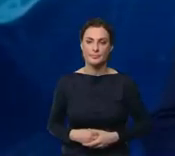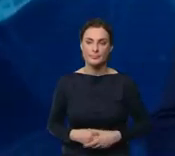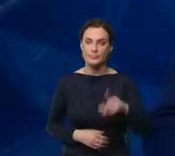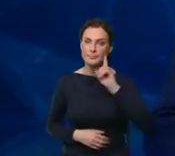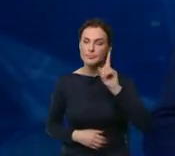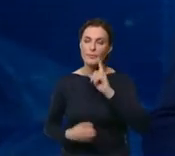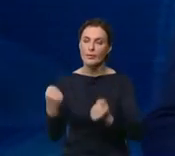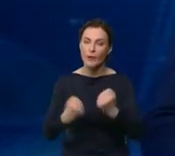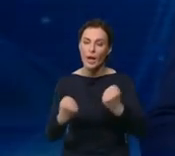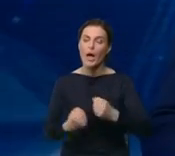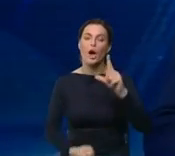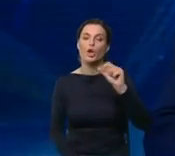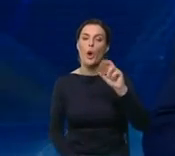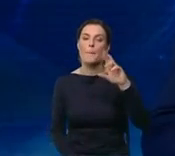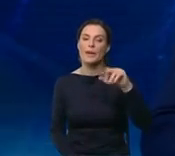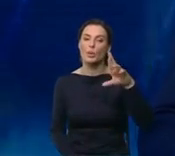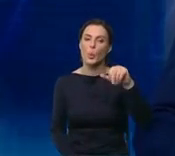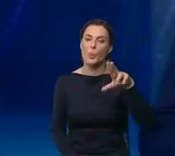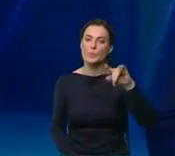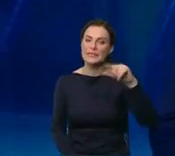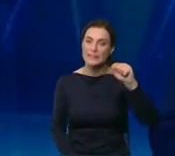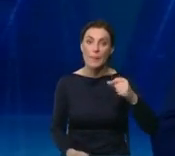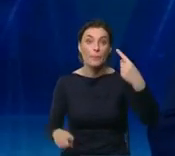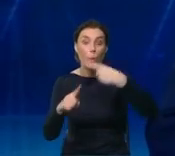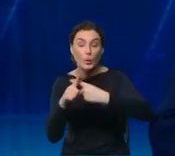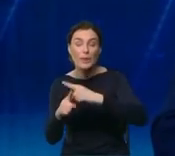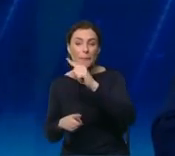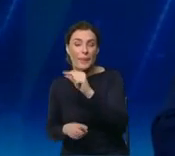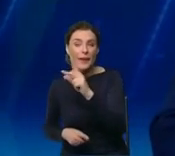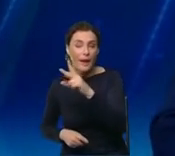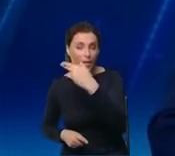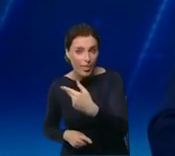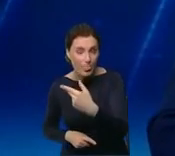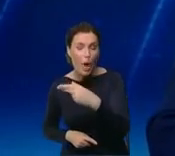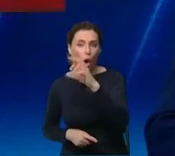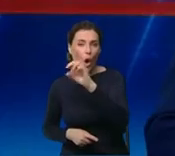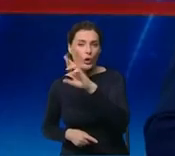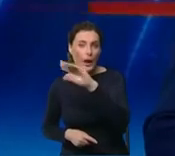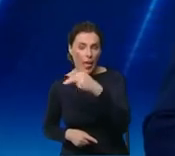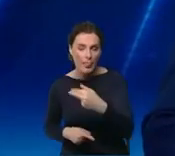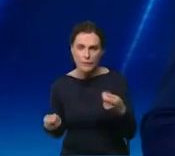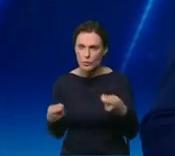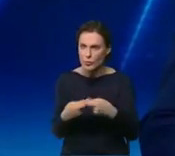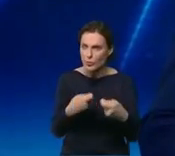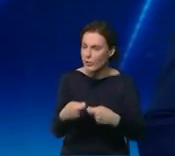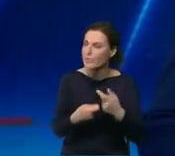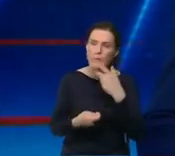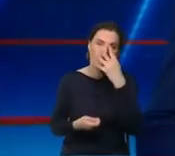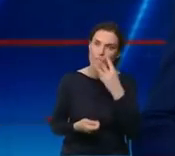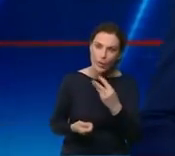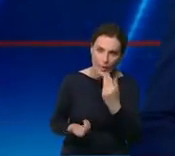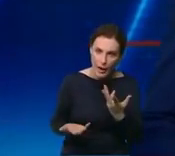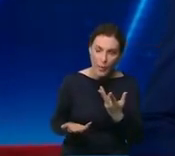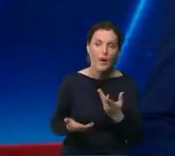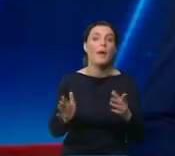Robert Kubica plus PKN Orlen. Współpraca, która gwarantuje emocje. Konferencja prasowa w Warszawie i przedstawienie planów na najbliższe miesiące. A w